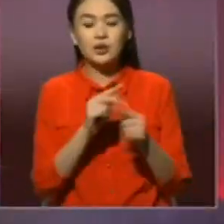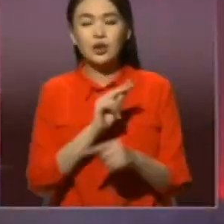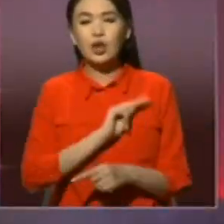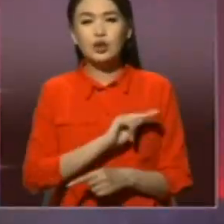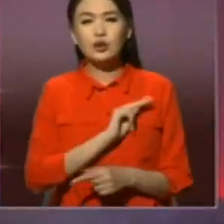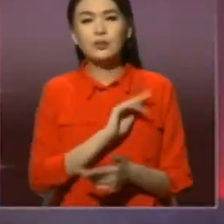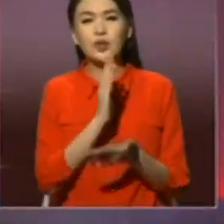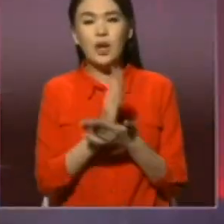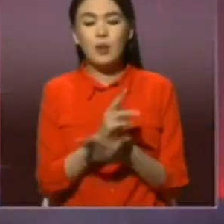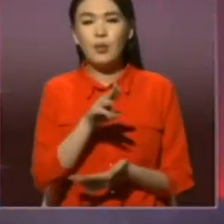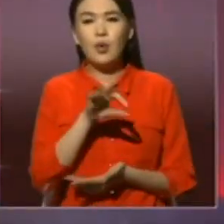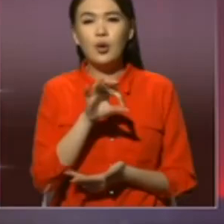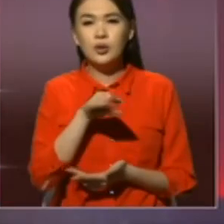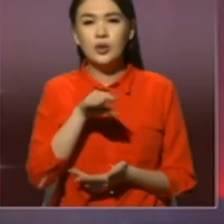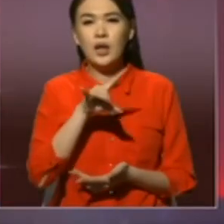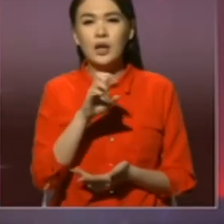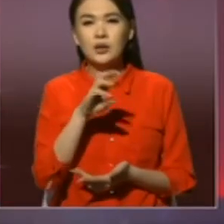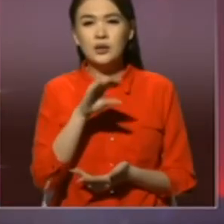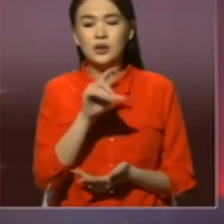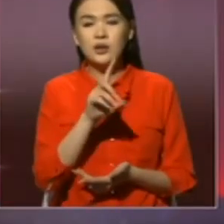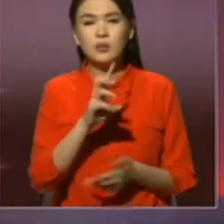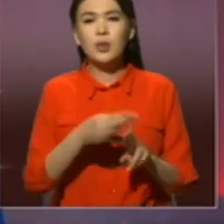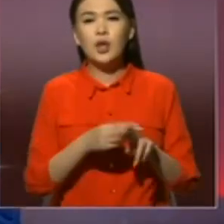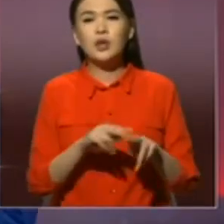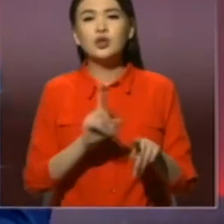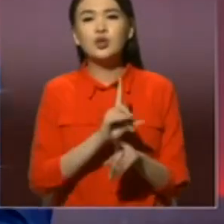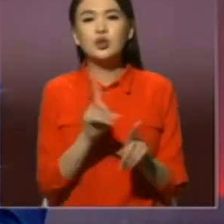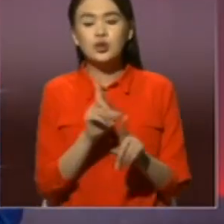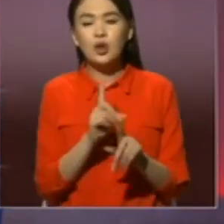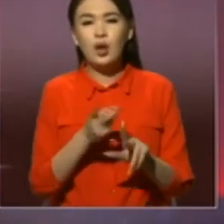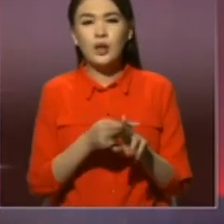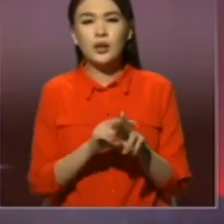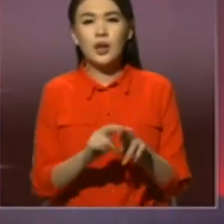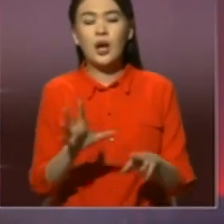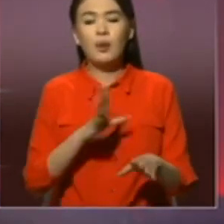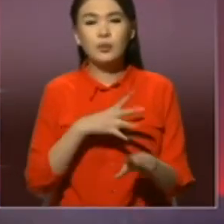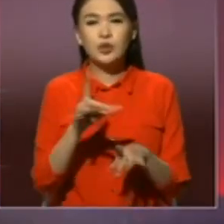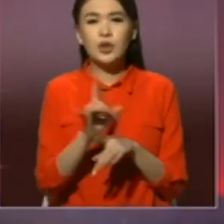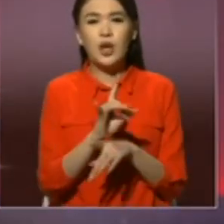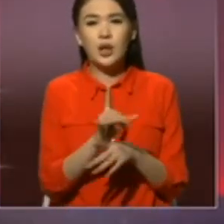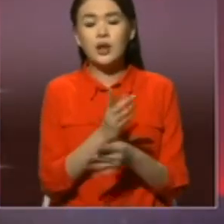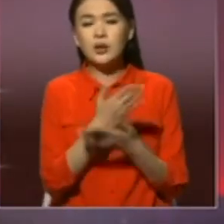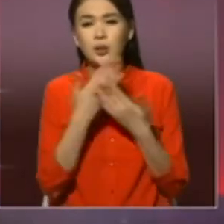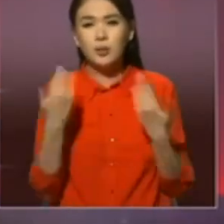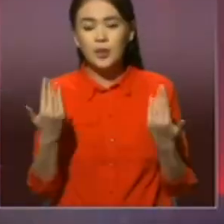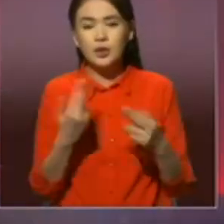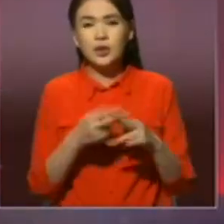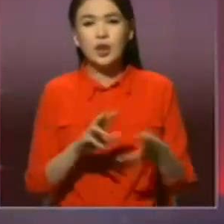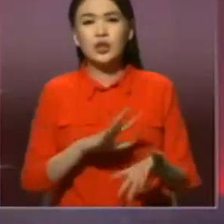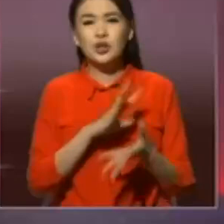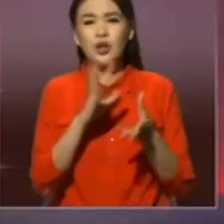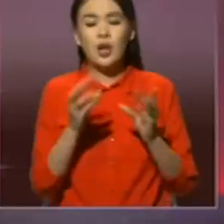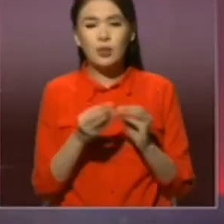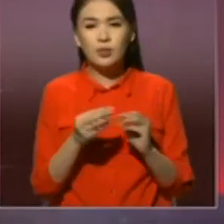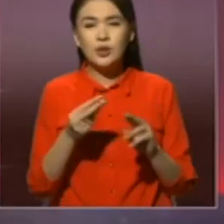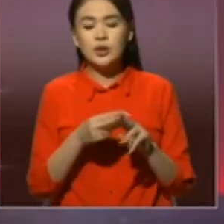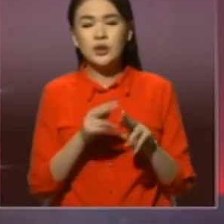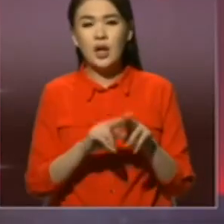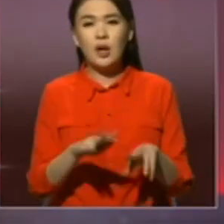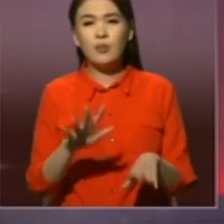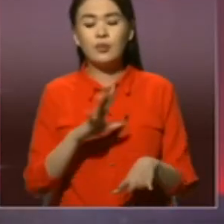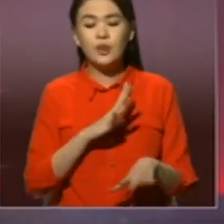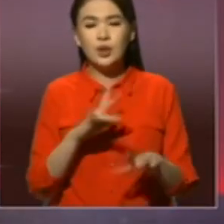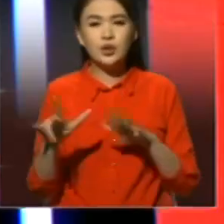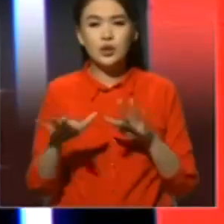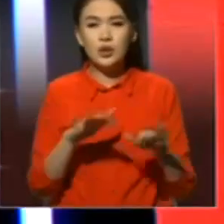деп. Патриотизмнің өзегі неде? Ол жалаң ұран емес. Қазір көріп жатырмыз. Жалпақ шешейлік, жалаң ұранның жарға